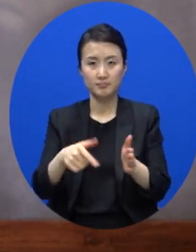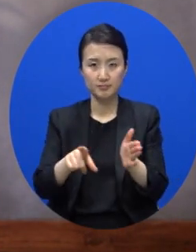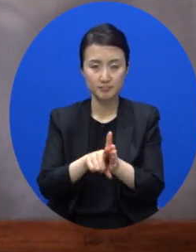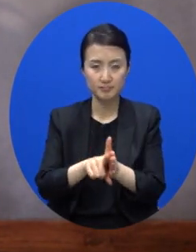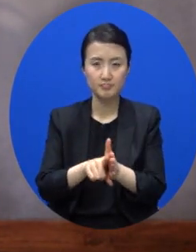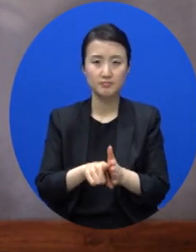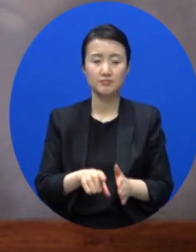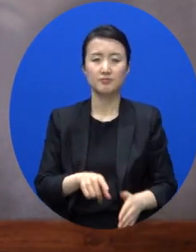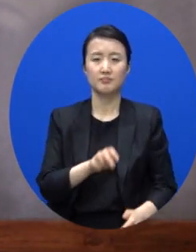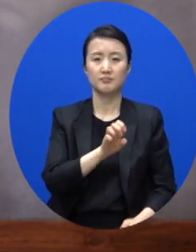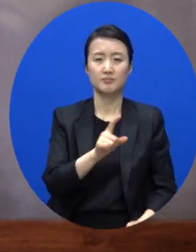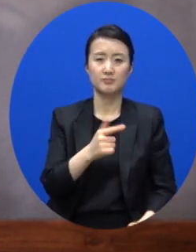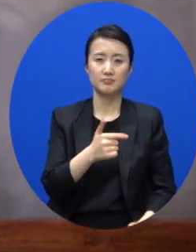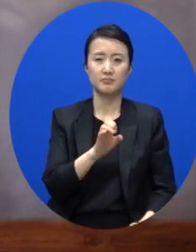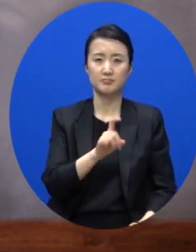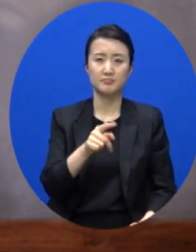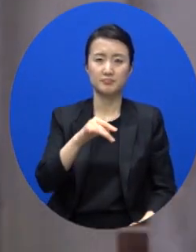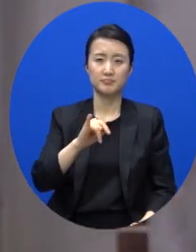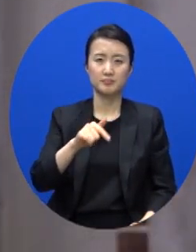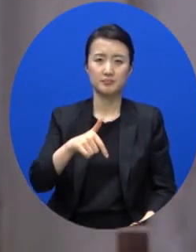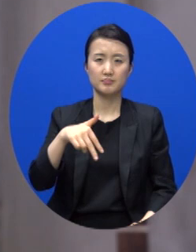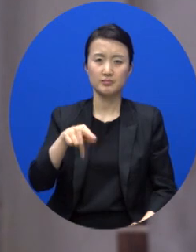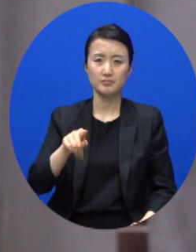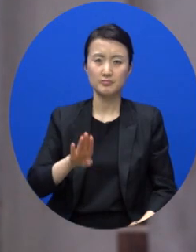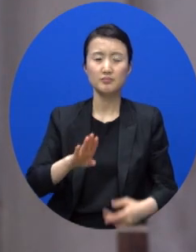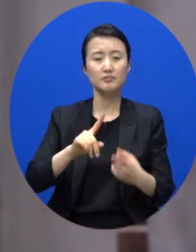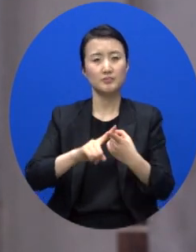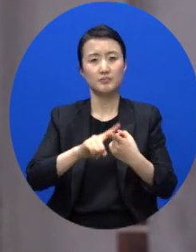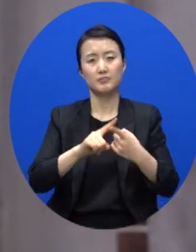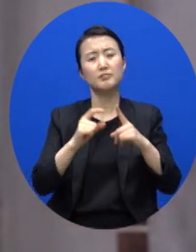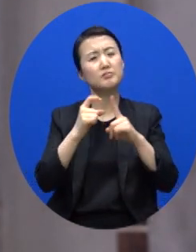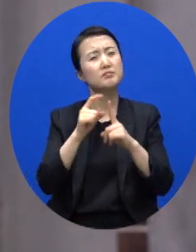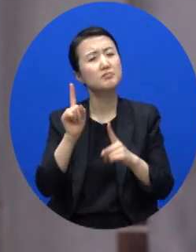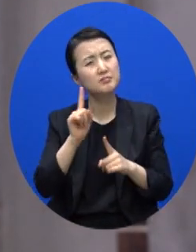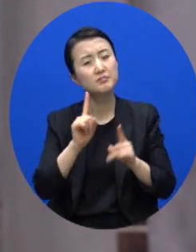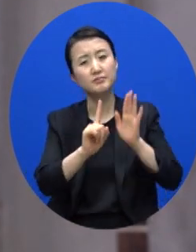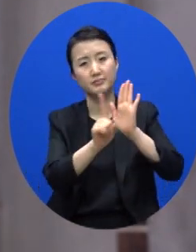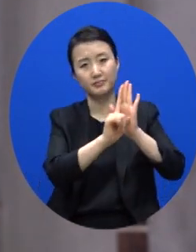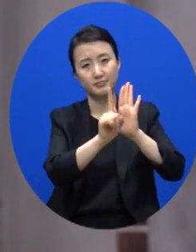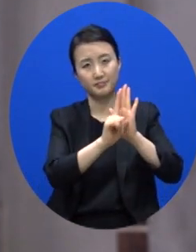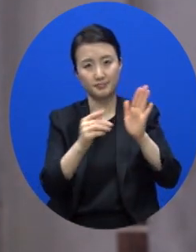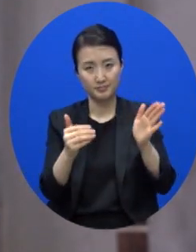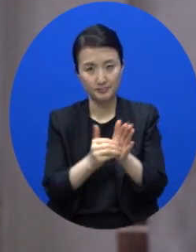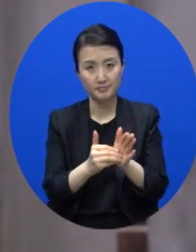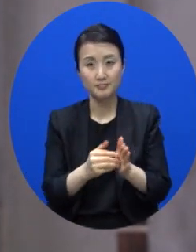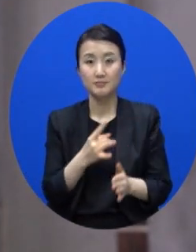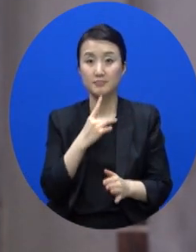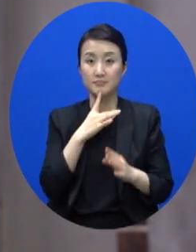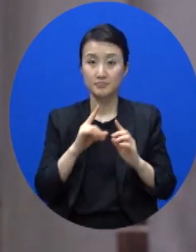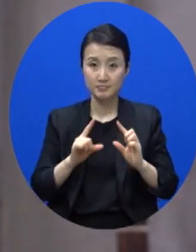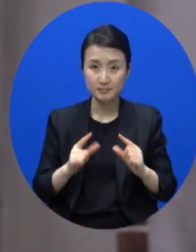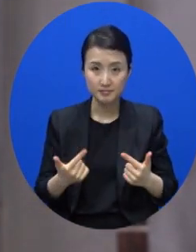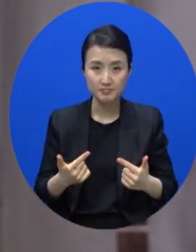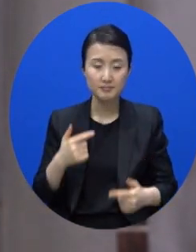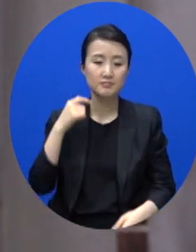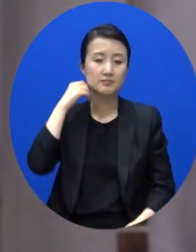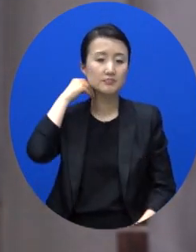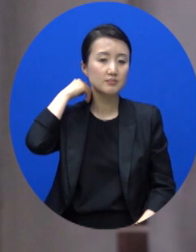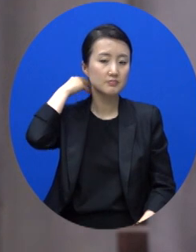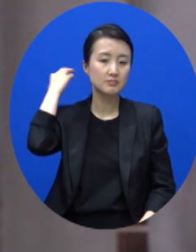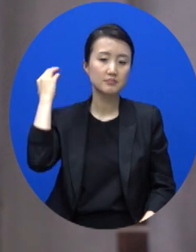걸 이해를 시켰습니다. 또 그것만 갖고는 안 돼요. 그래서